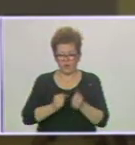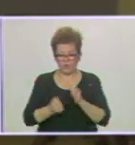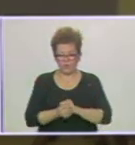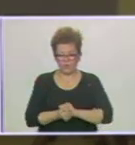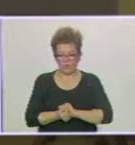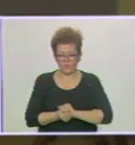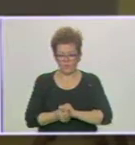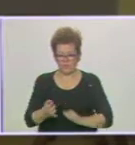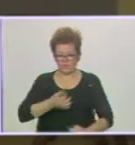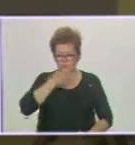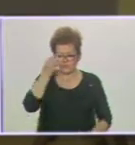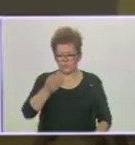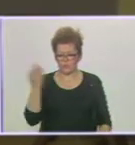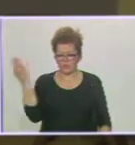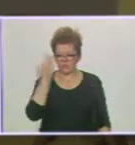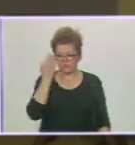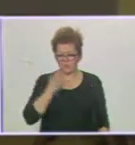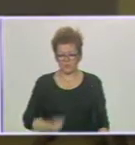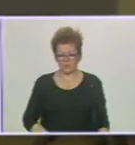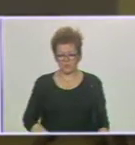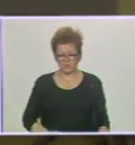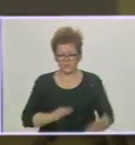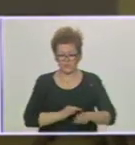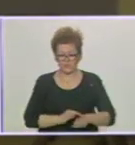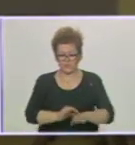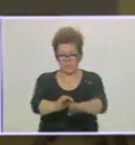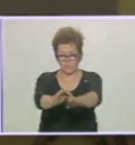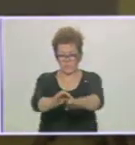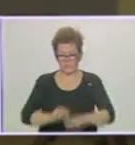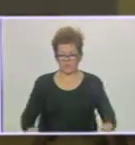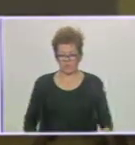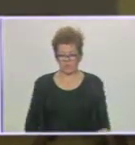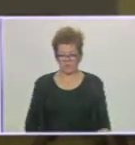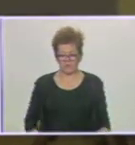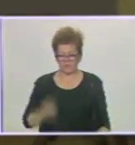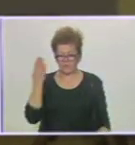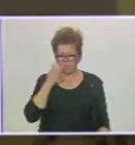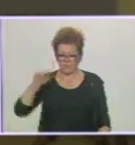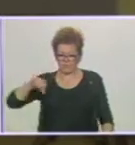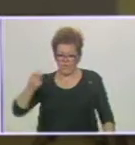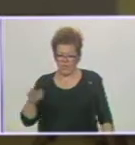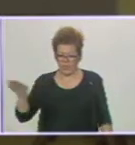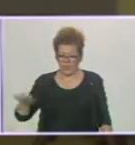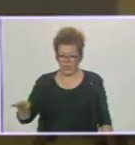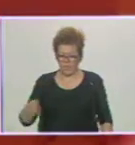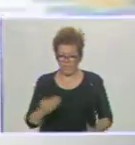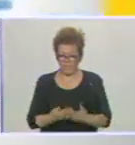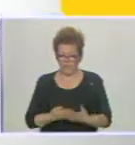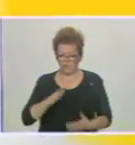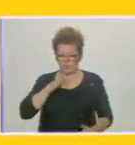nu-i spunem să învețe, este o instruire, să instruiască alți copii în acest